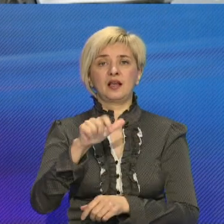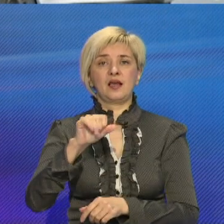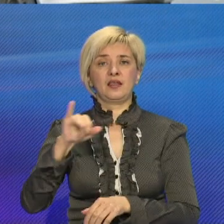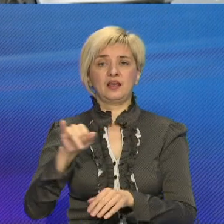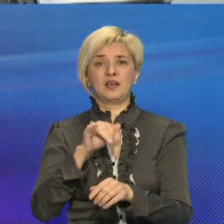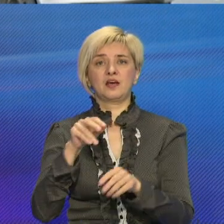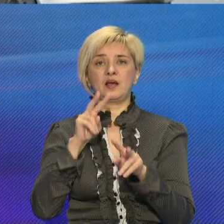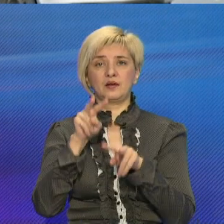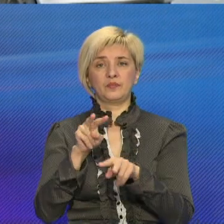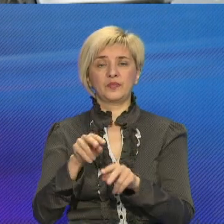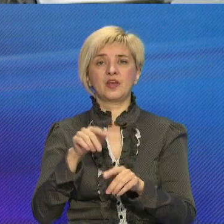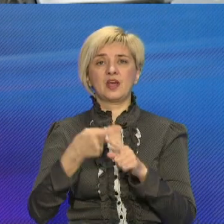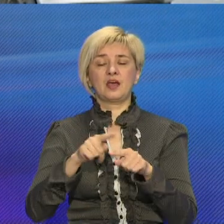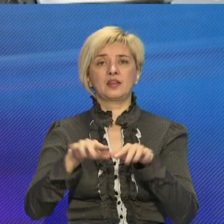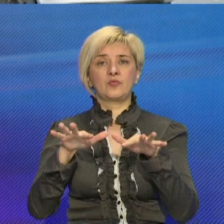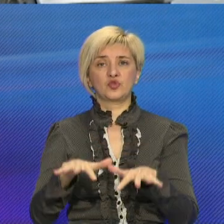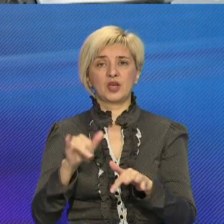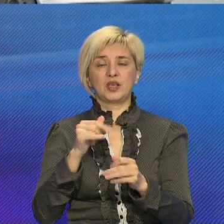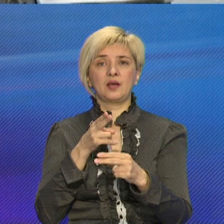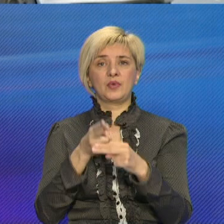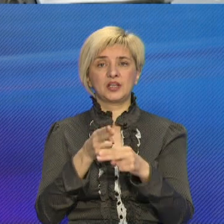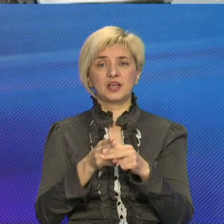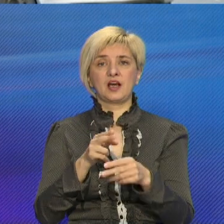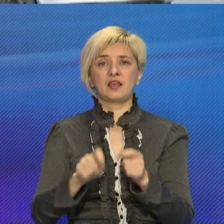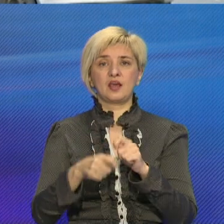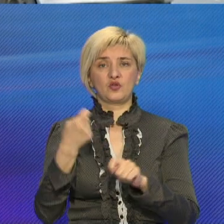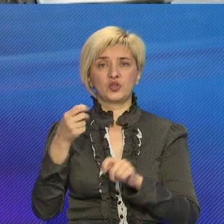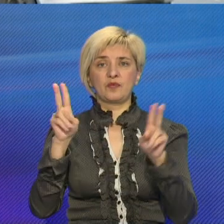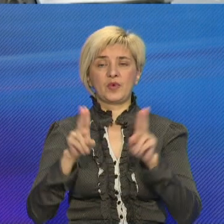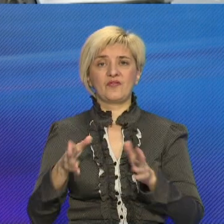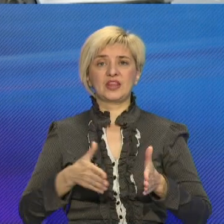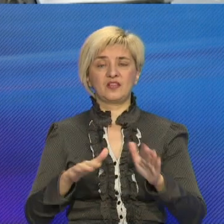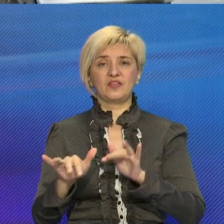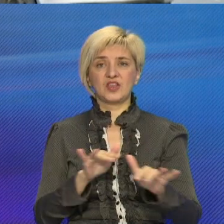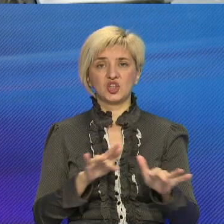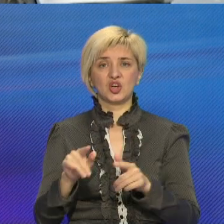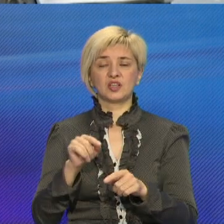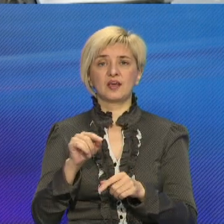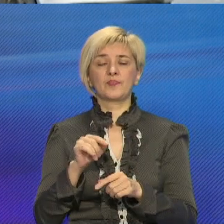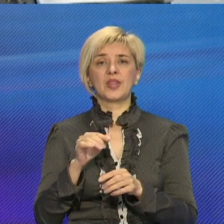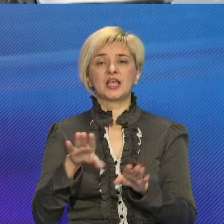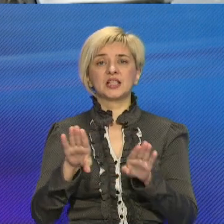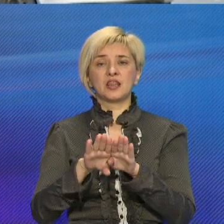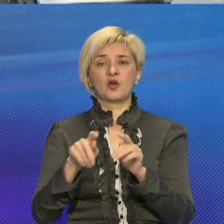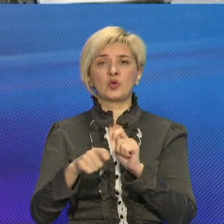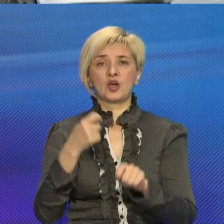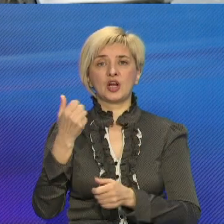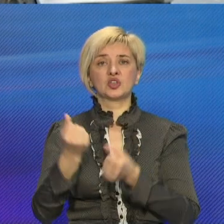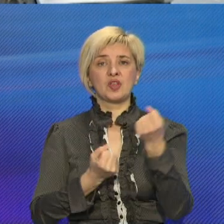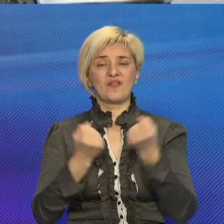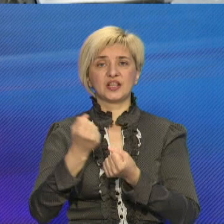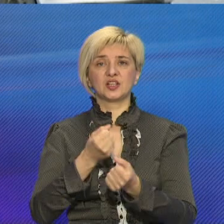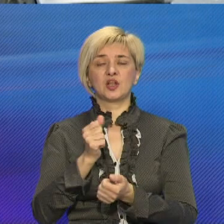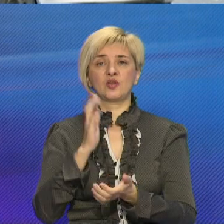тем пресекают нарушение правил дорожного движения в части нарушения требований дорожного знака. За такое нарушение водителю грозит